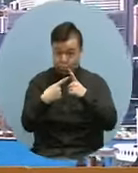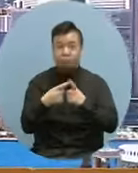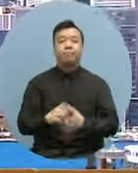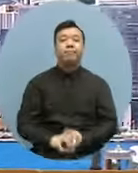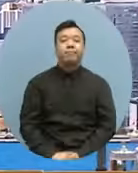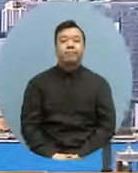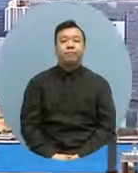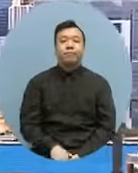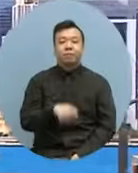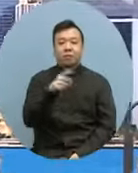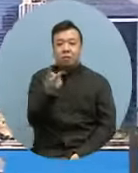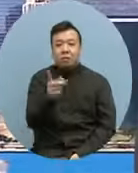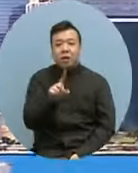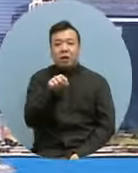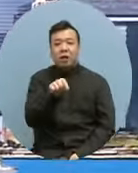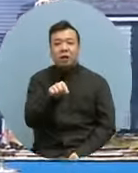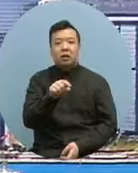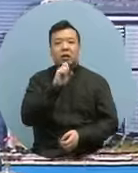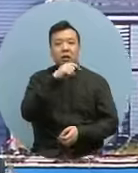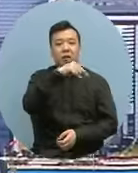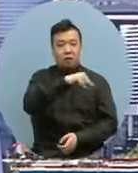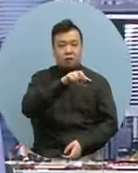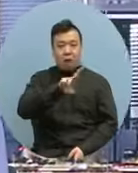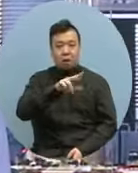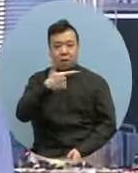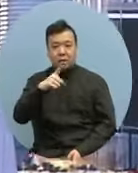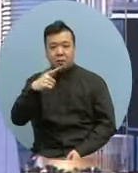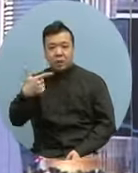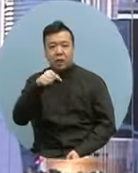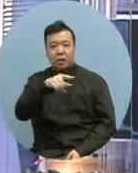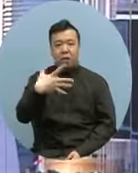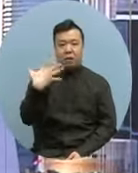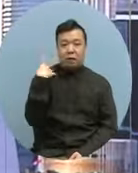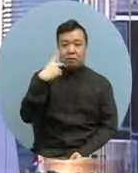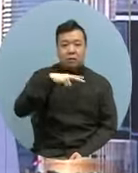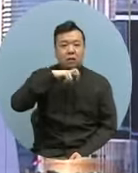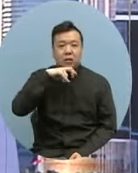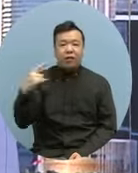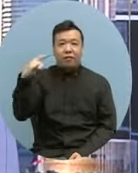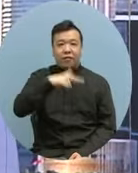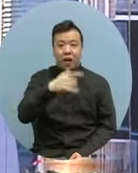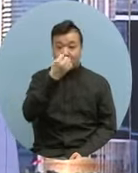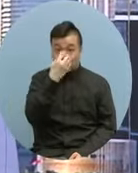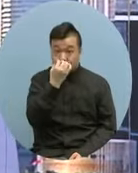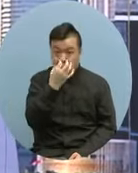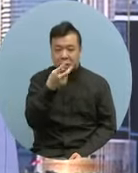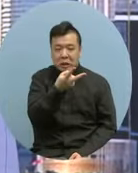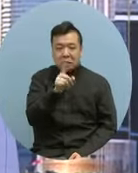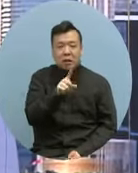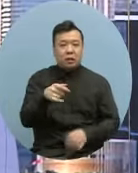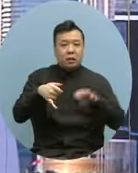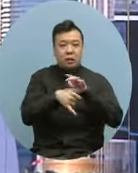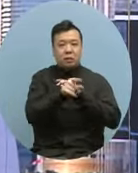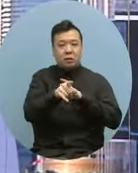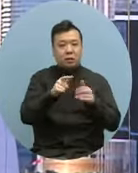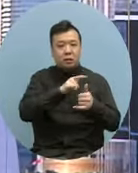民啦。咁佢哋係經呢個 QR818咧，就係琴日晏晝返香港嘅。咁兩位咧都係入咗